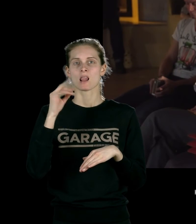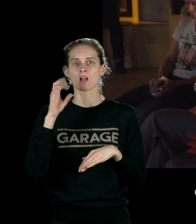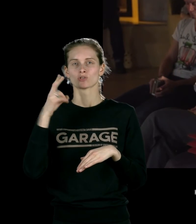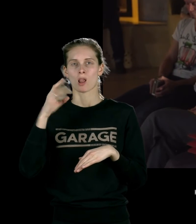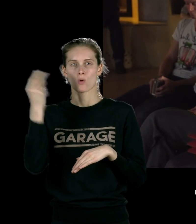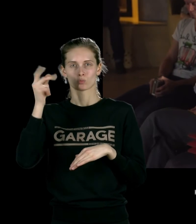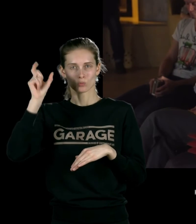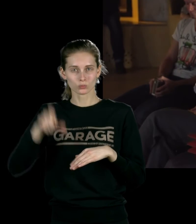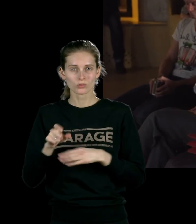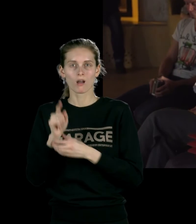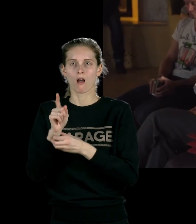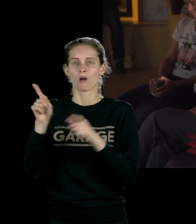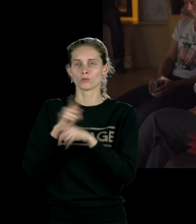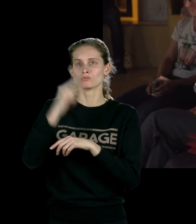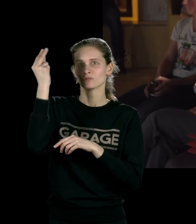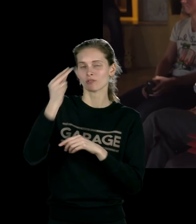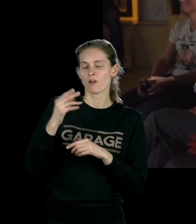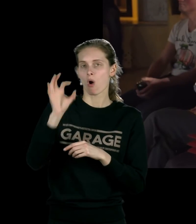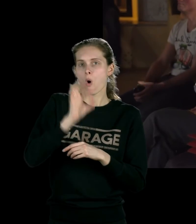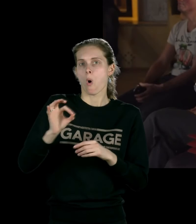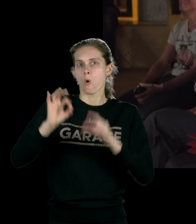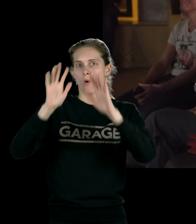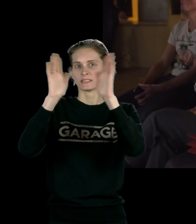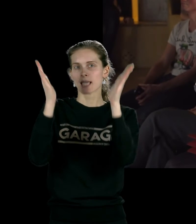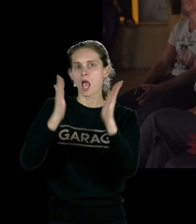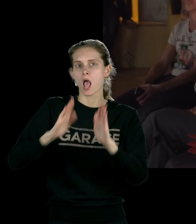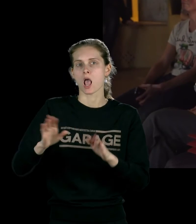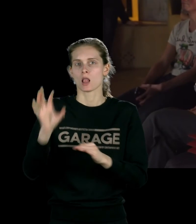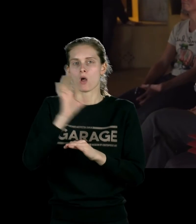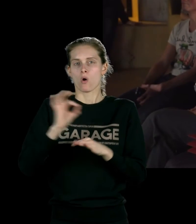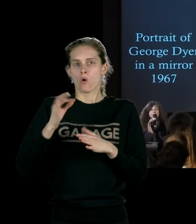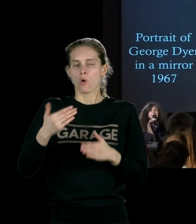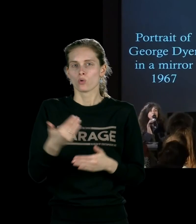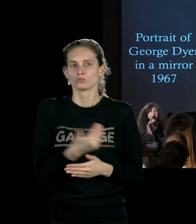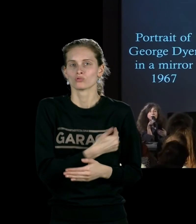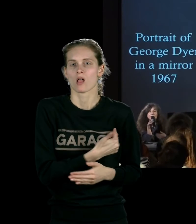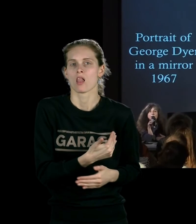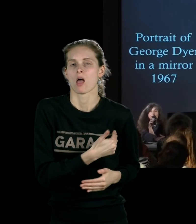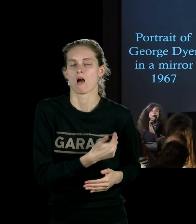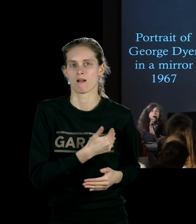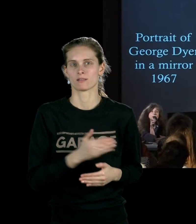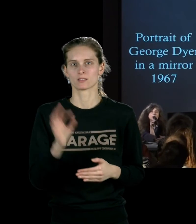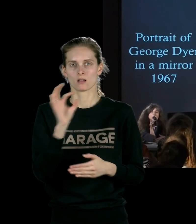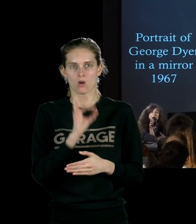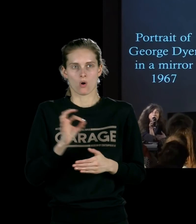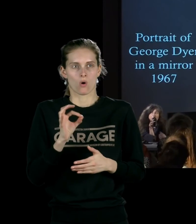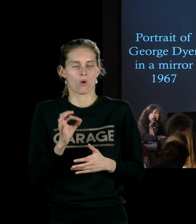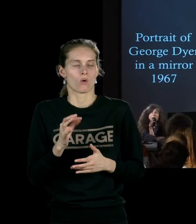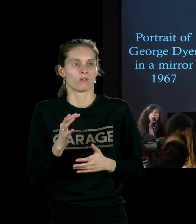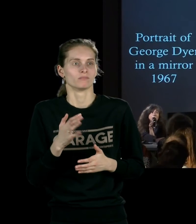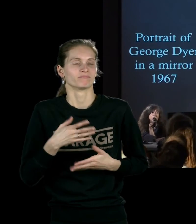собственно говоря, вот это представление о теле, как о теле желанном и одержимом желанием, он и представлял, причем как бы